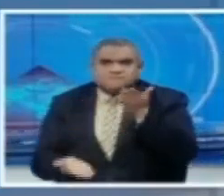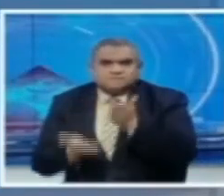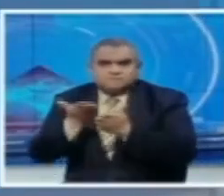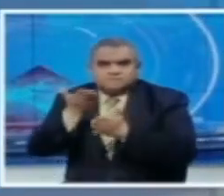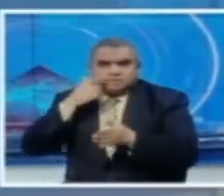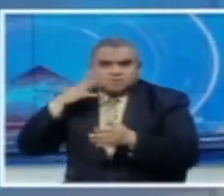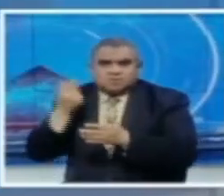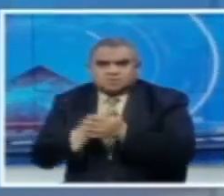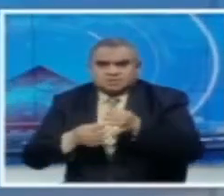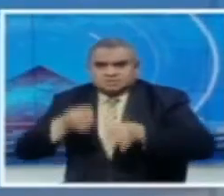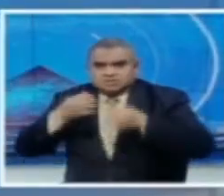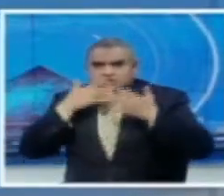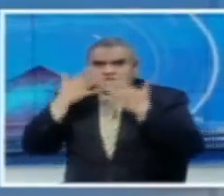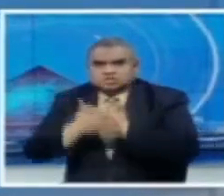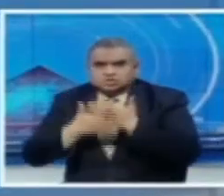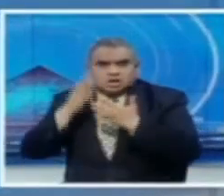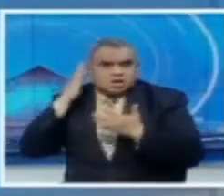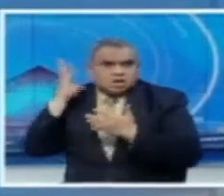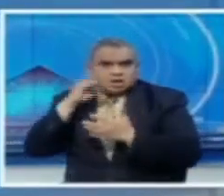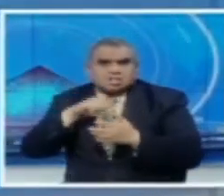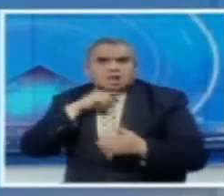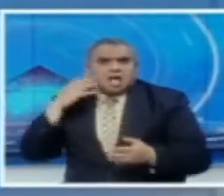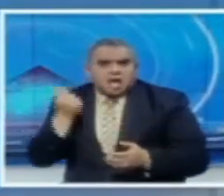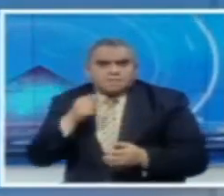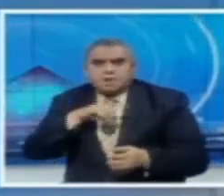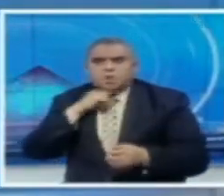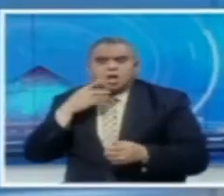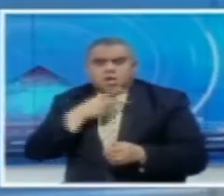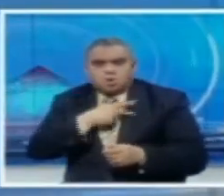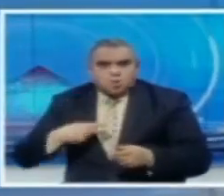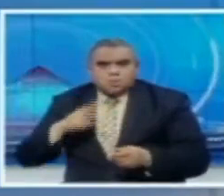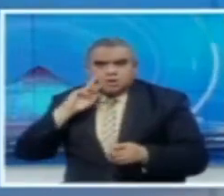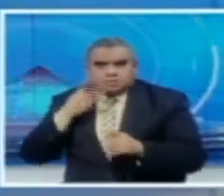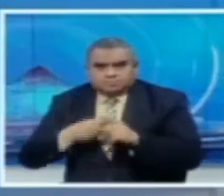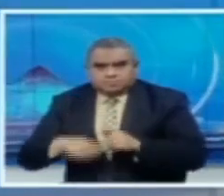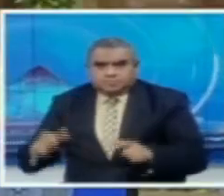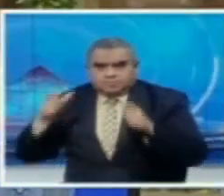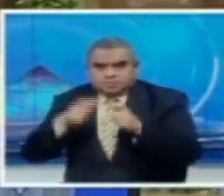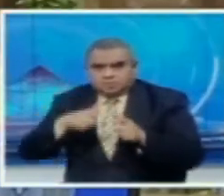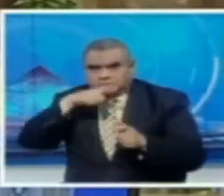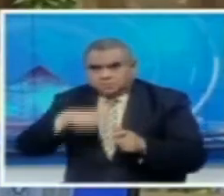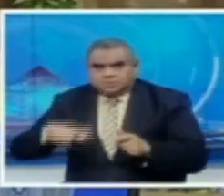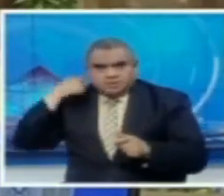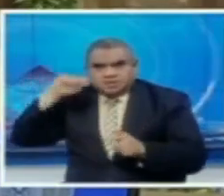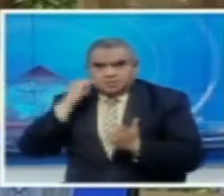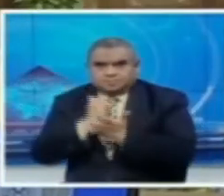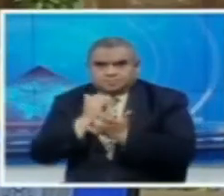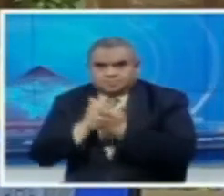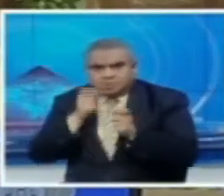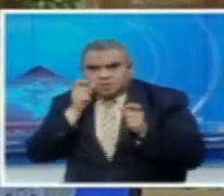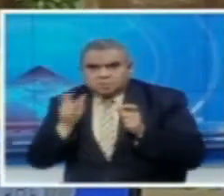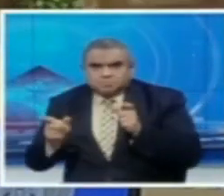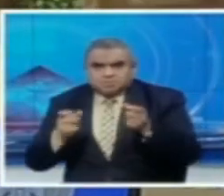الصرف في موازنات الشركات سواء القطاع العام أو الخاص. وخلال الاجتماع قال رئيس الهيئة العامة